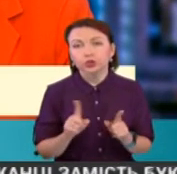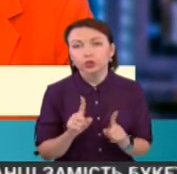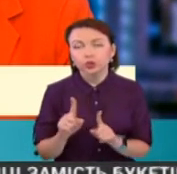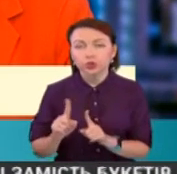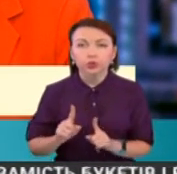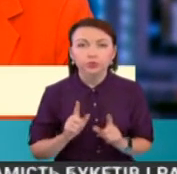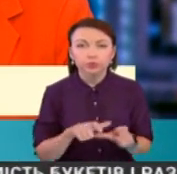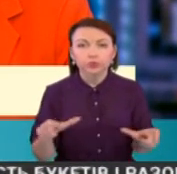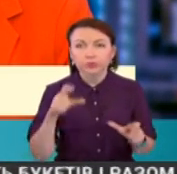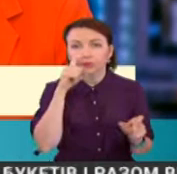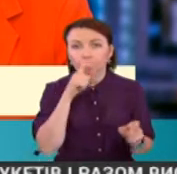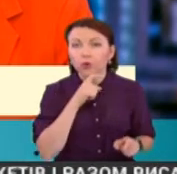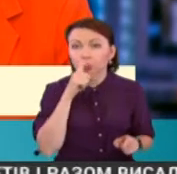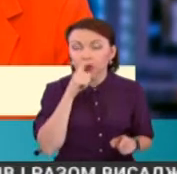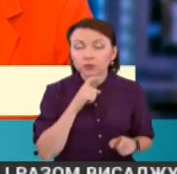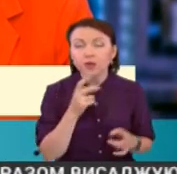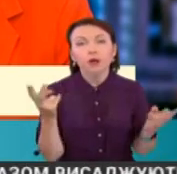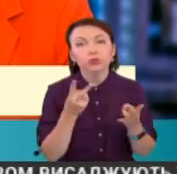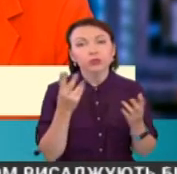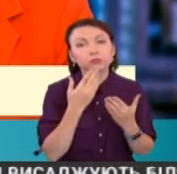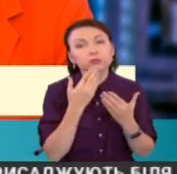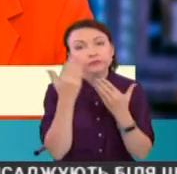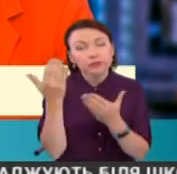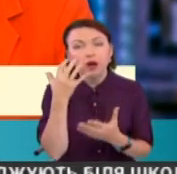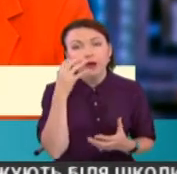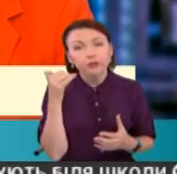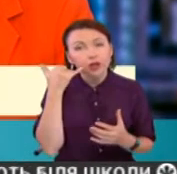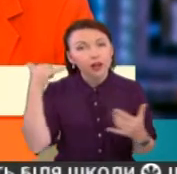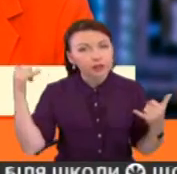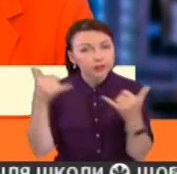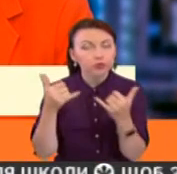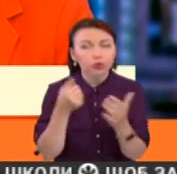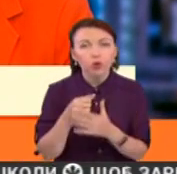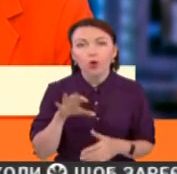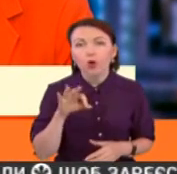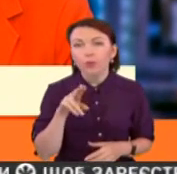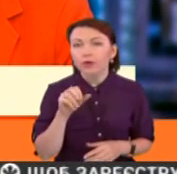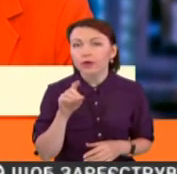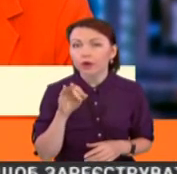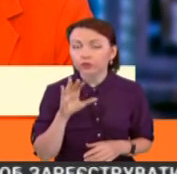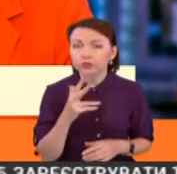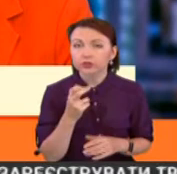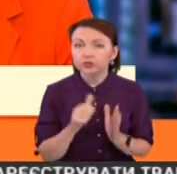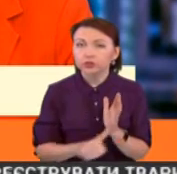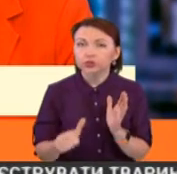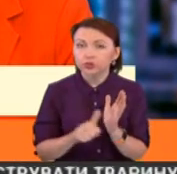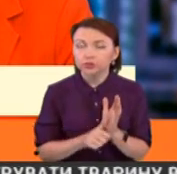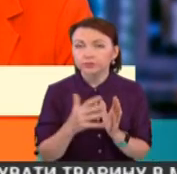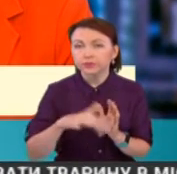непорозуміння в пасажирів, потрібно звертатися на гарячу лінію до оператора, це номер